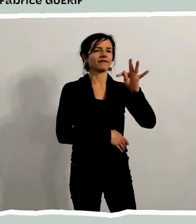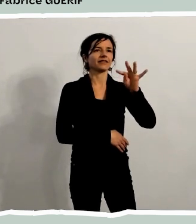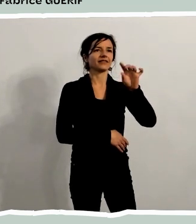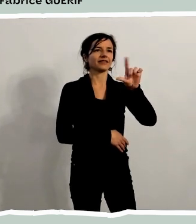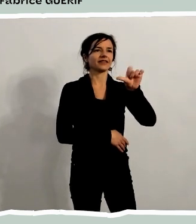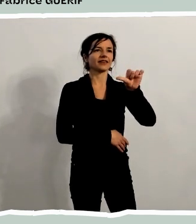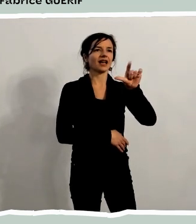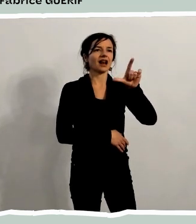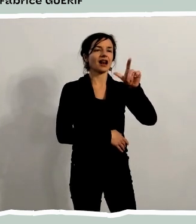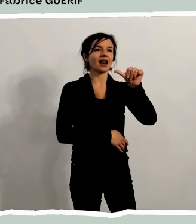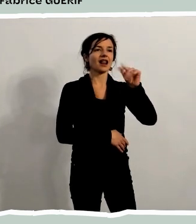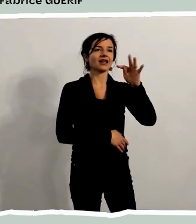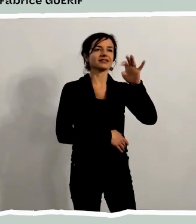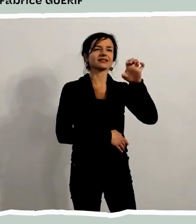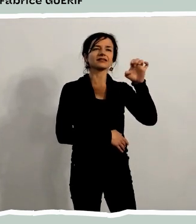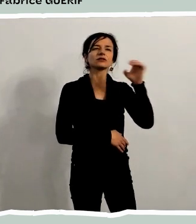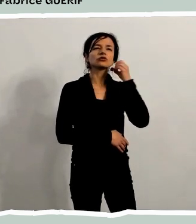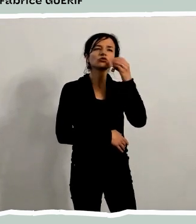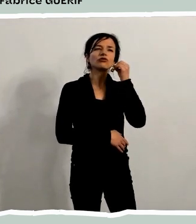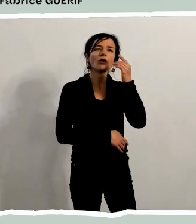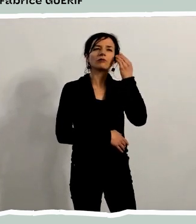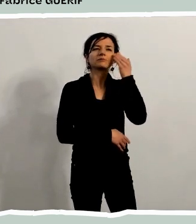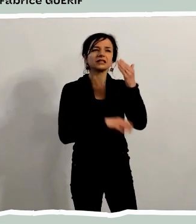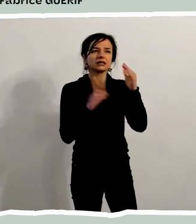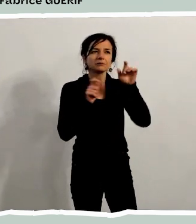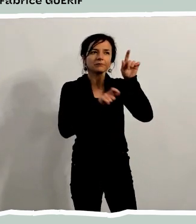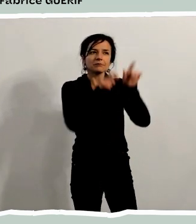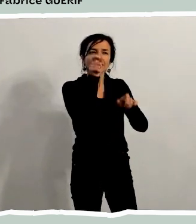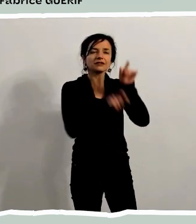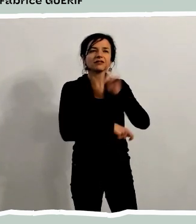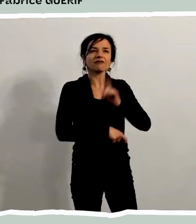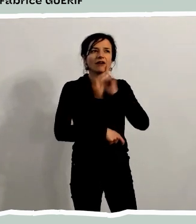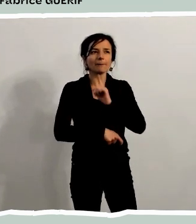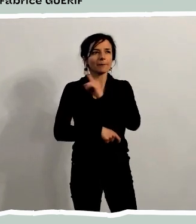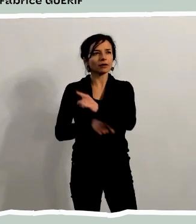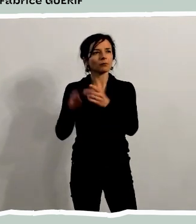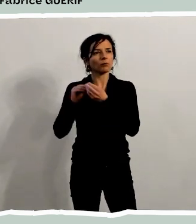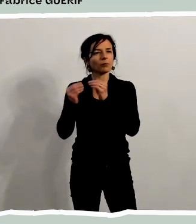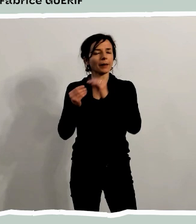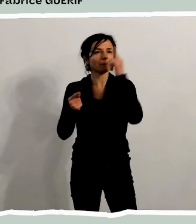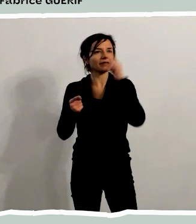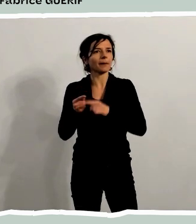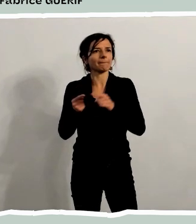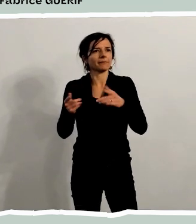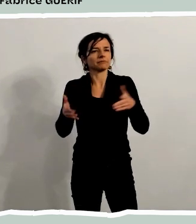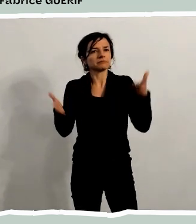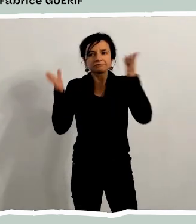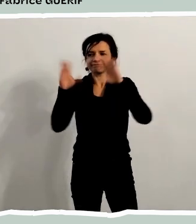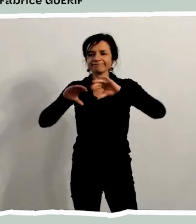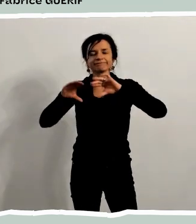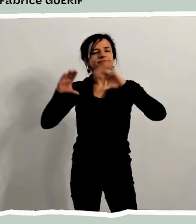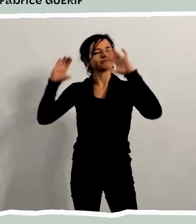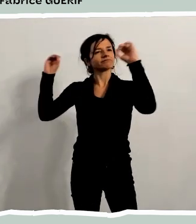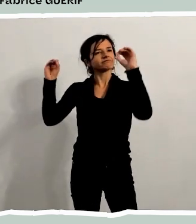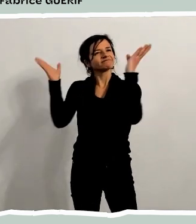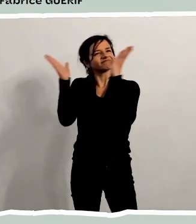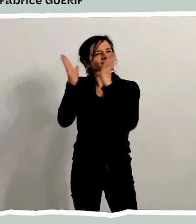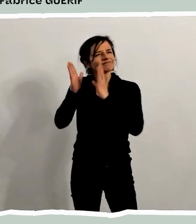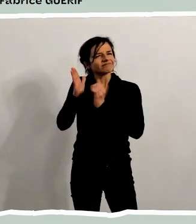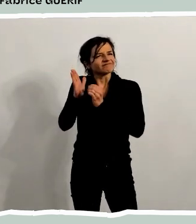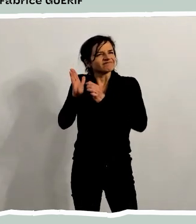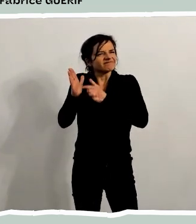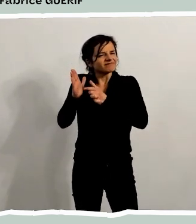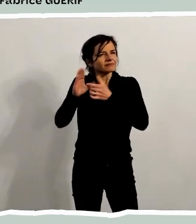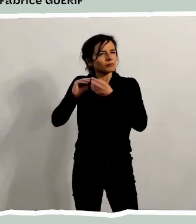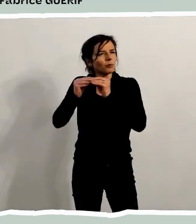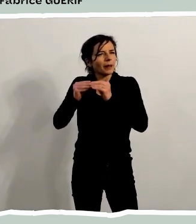qui souffraient d'endométriose. L'endométriose, c'est une pathologie dont on parle heureusement de plus en plus, qui touche à peu près 10%